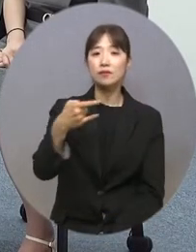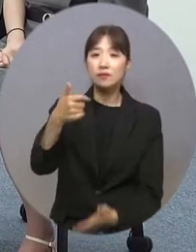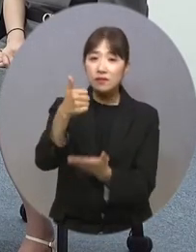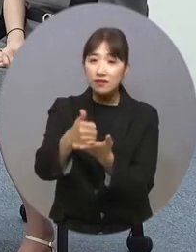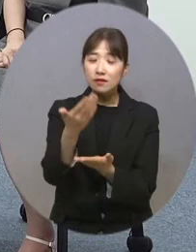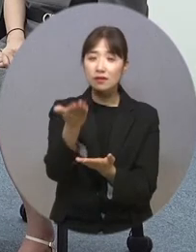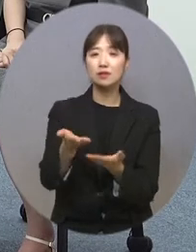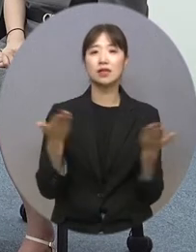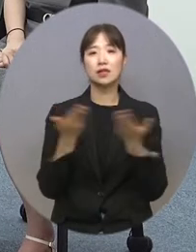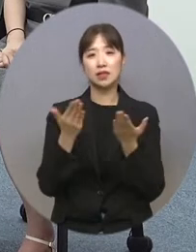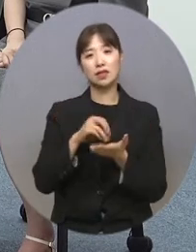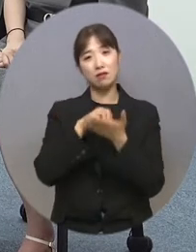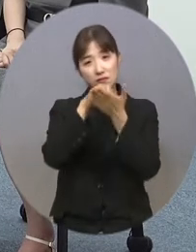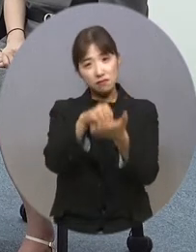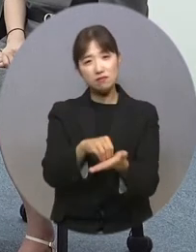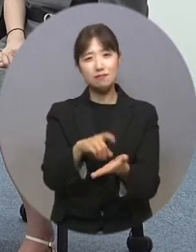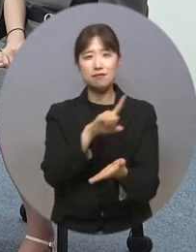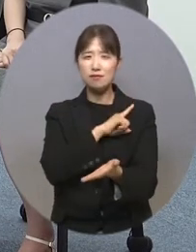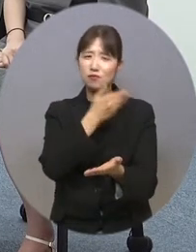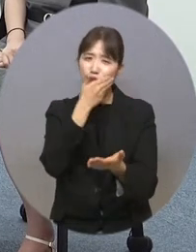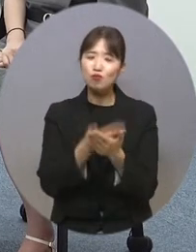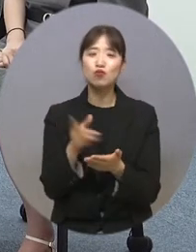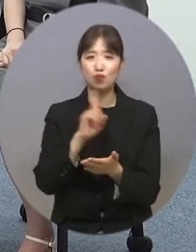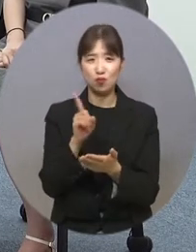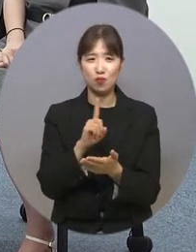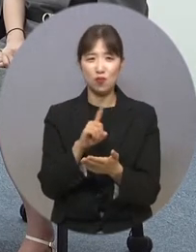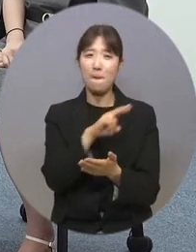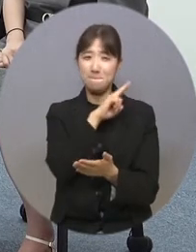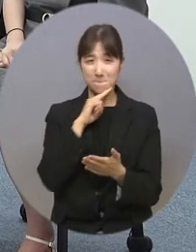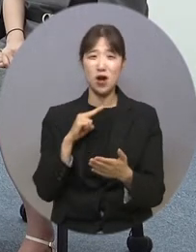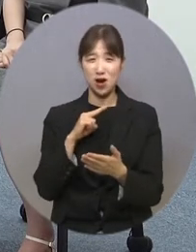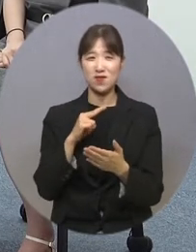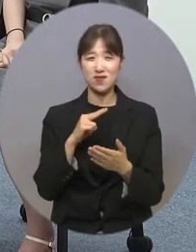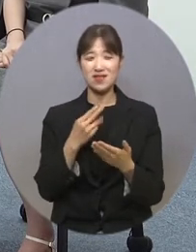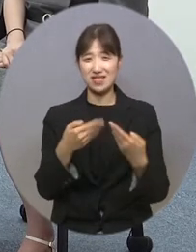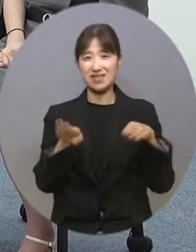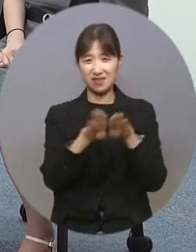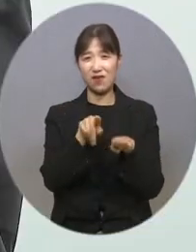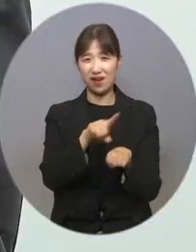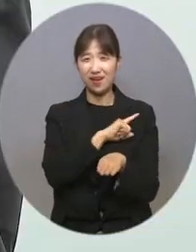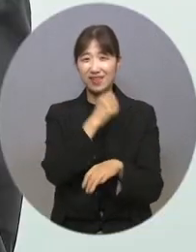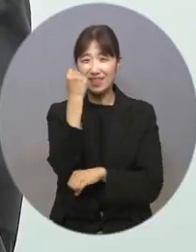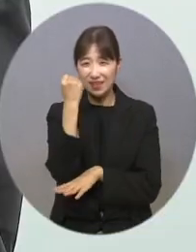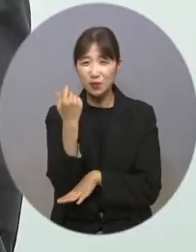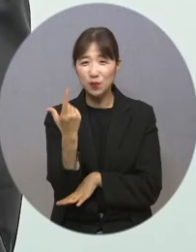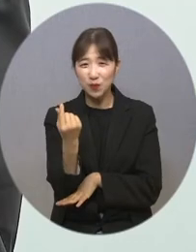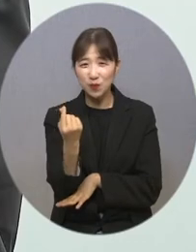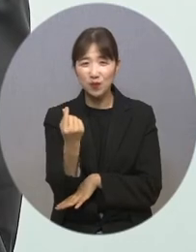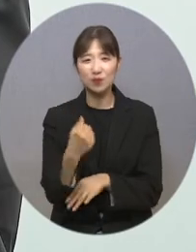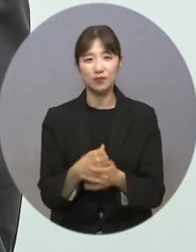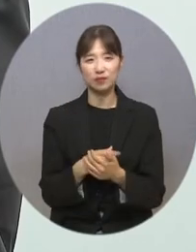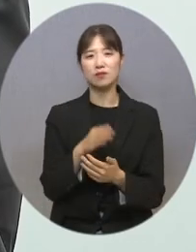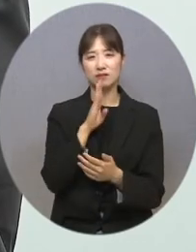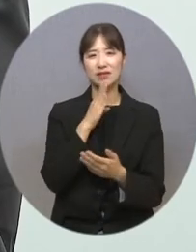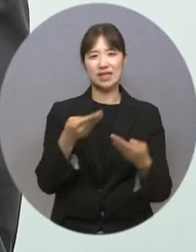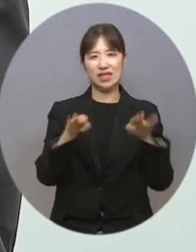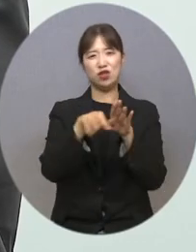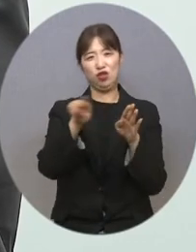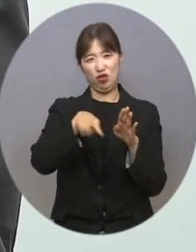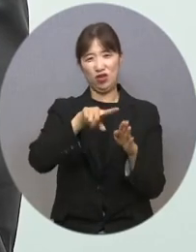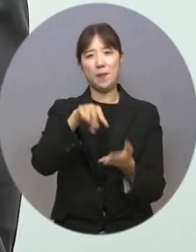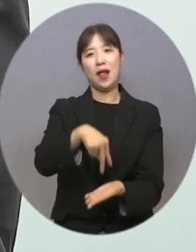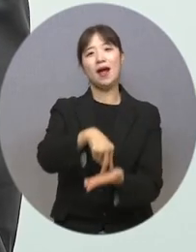제일 중요한 포인트가 뭐예요 편의 일단 편의 시설이 가장 4 적응이 되 겠죠 시설 중에서도